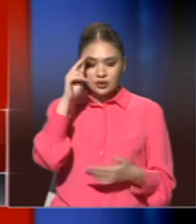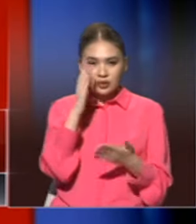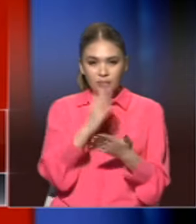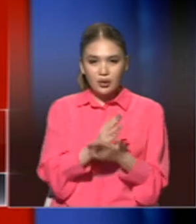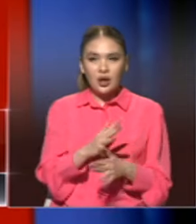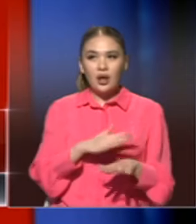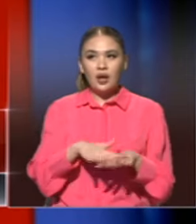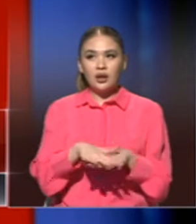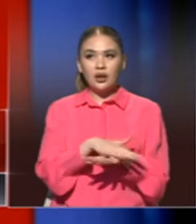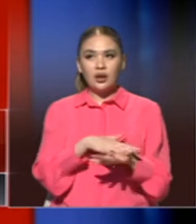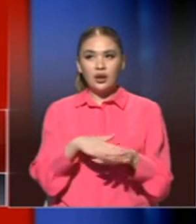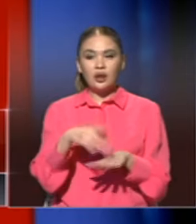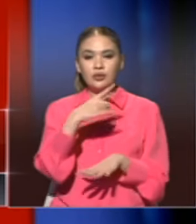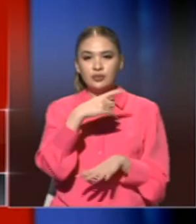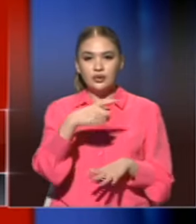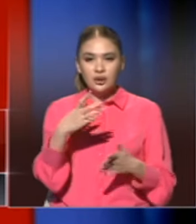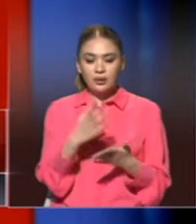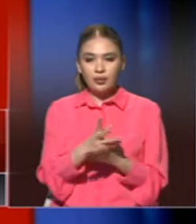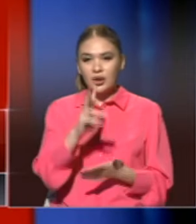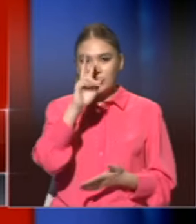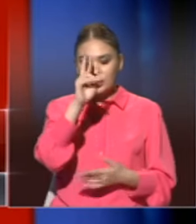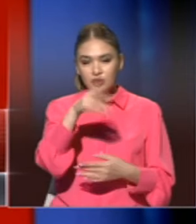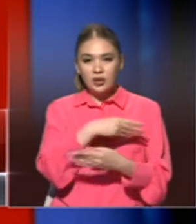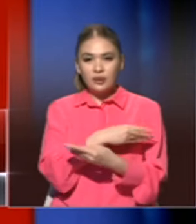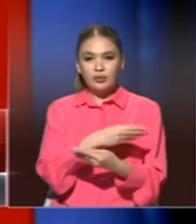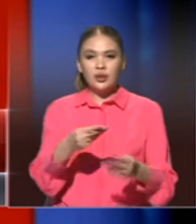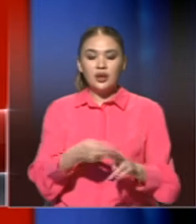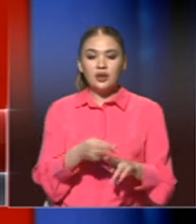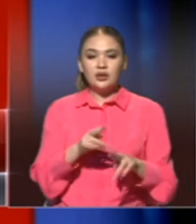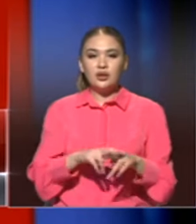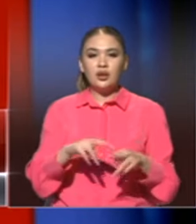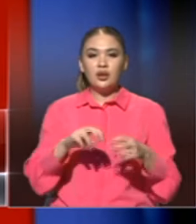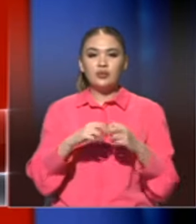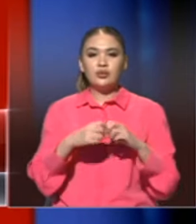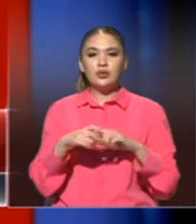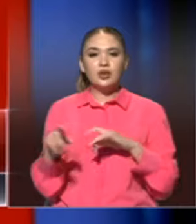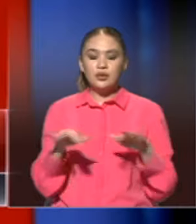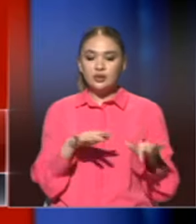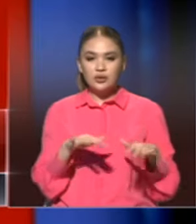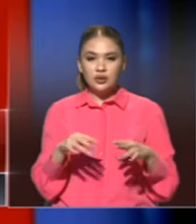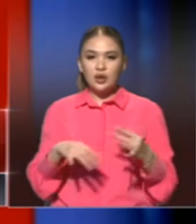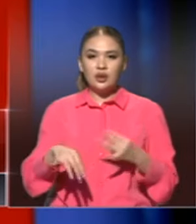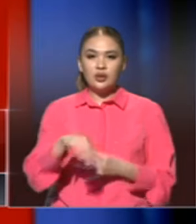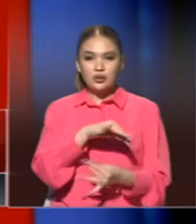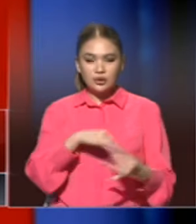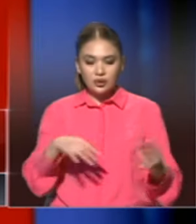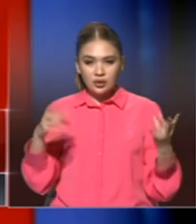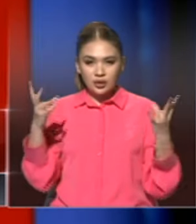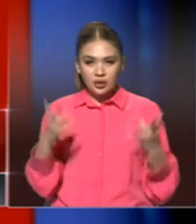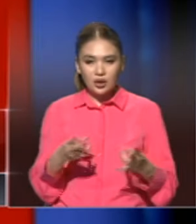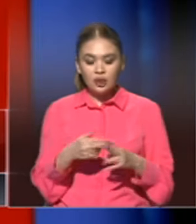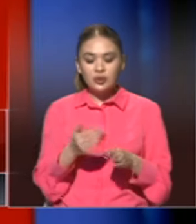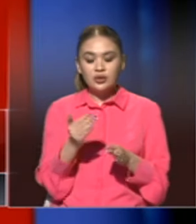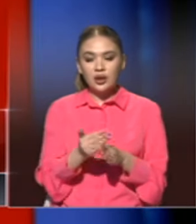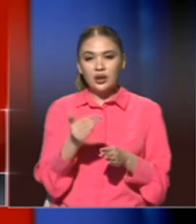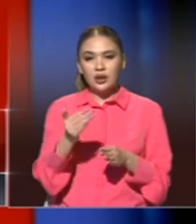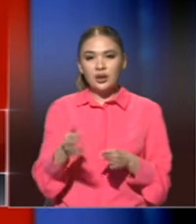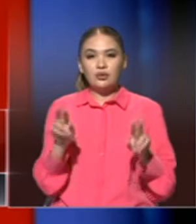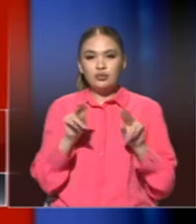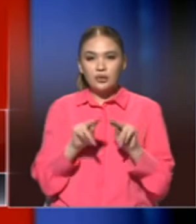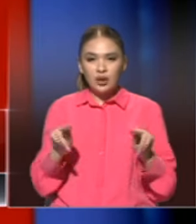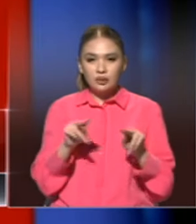тілдерді меңгерудегі 2 жылға беріледі. Әрине, бұл мәселені қауымдастықпен ең алдымен талқылау керек. Одан кейін